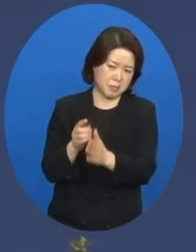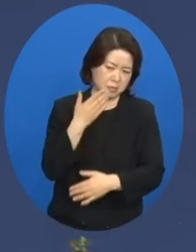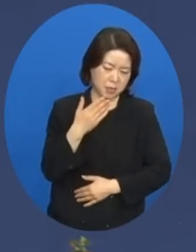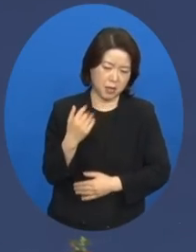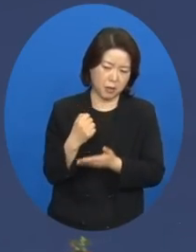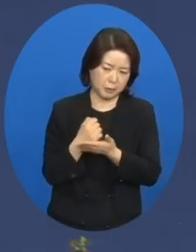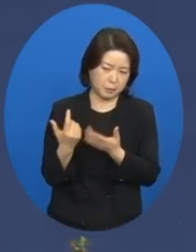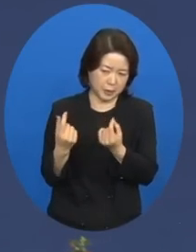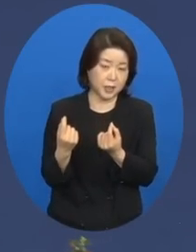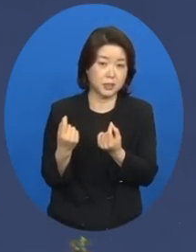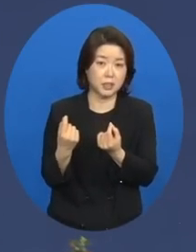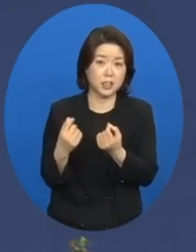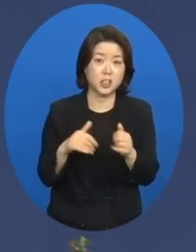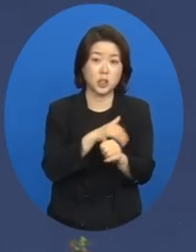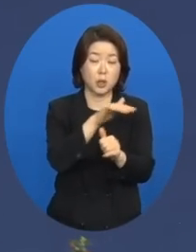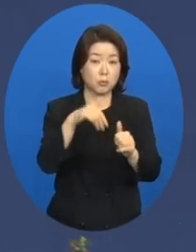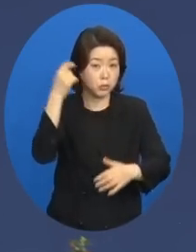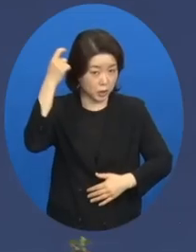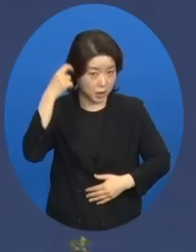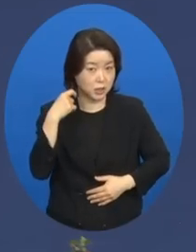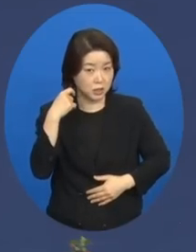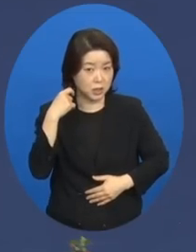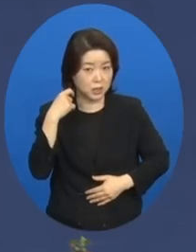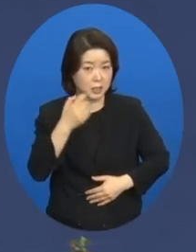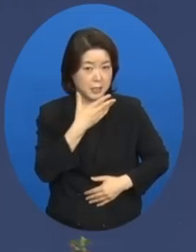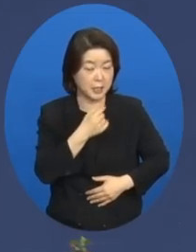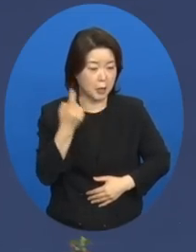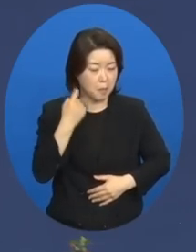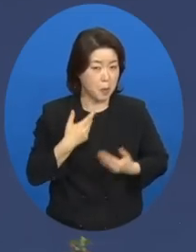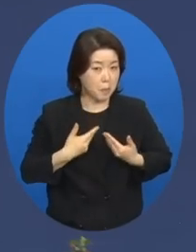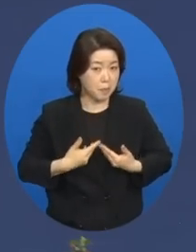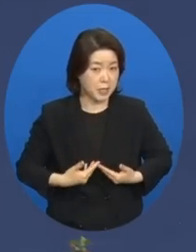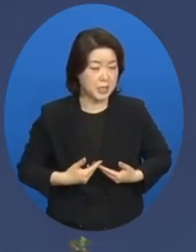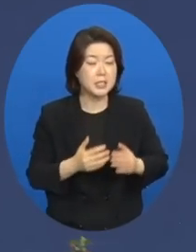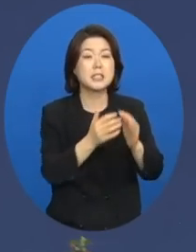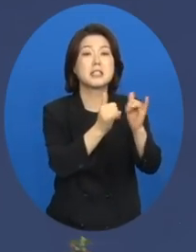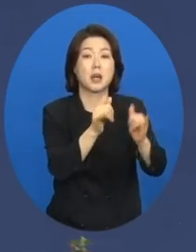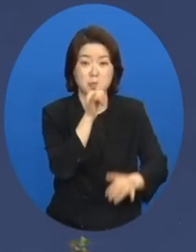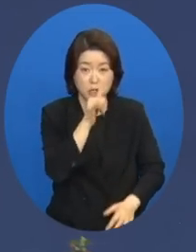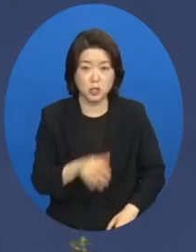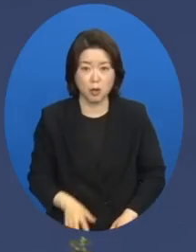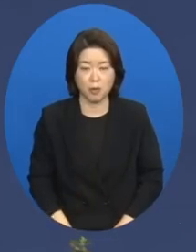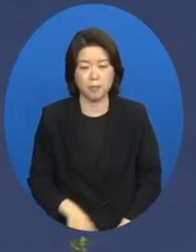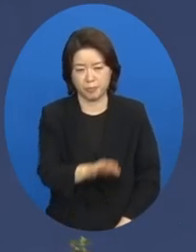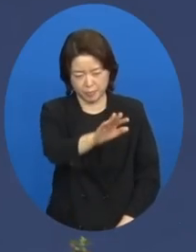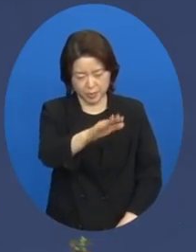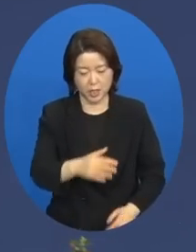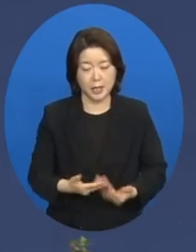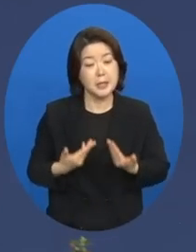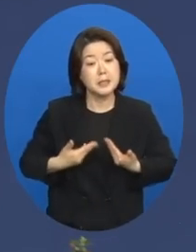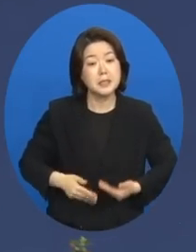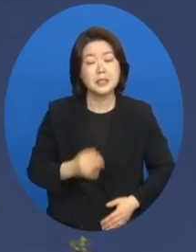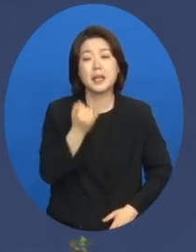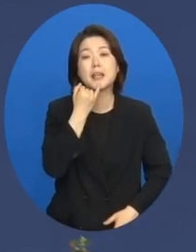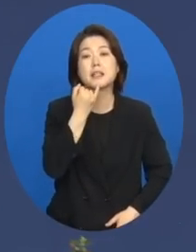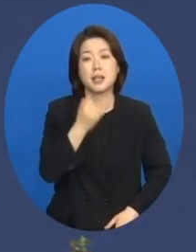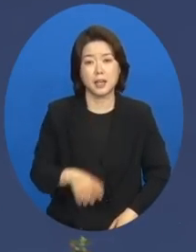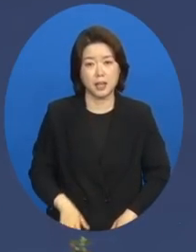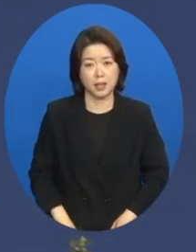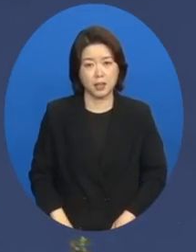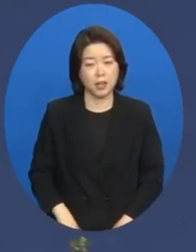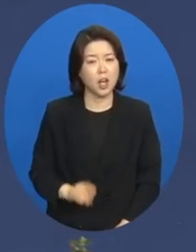숙명적인 이런 분위기를 느끼는 그런 복음에 진지한 분은 진지한 것까지는 좋은데 그건